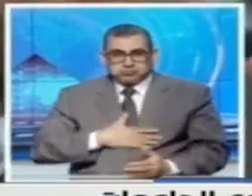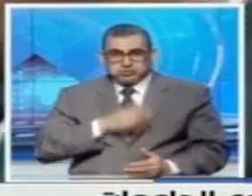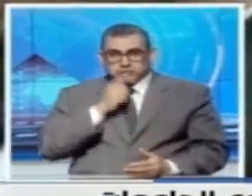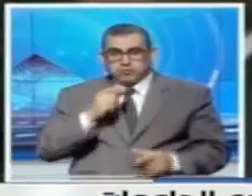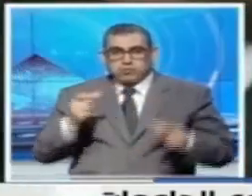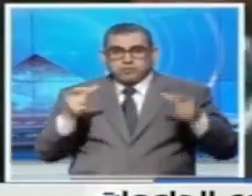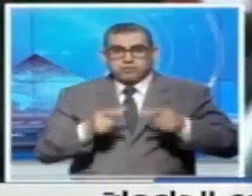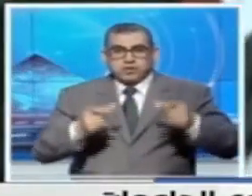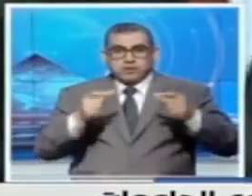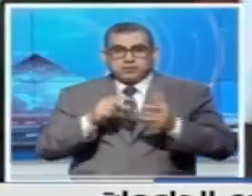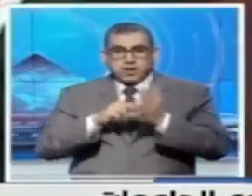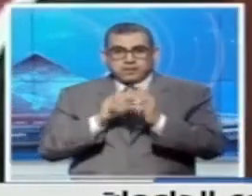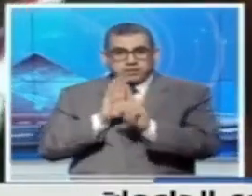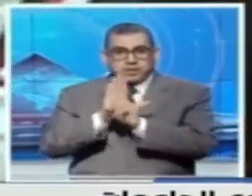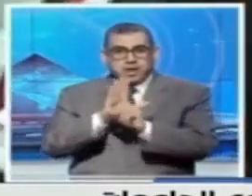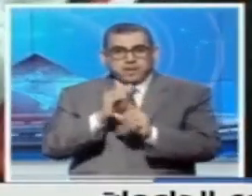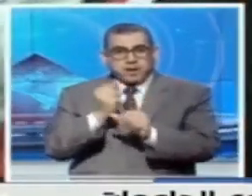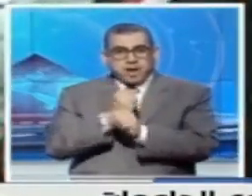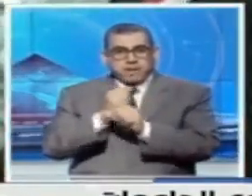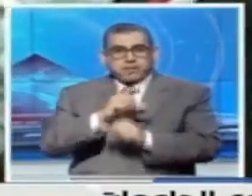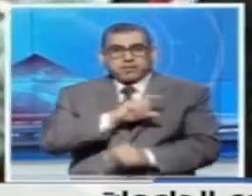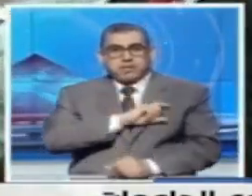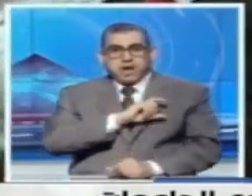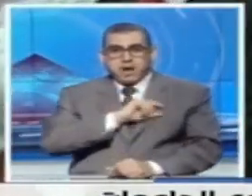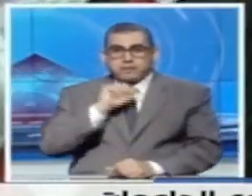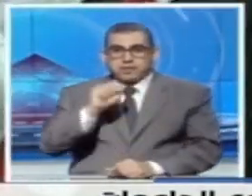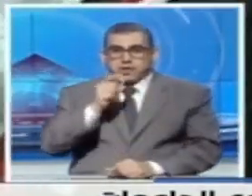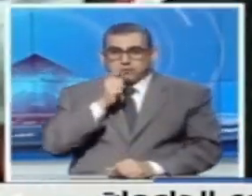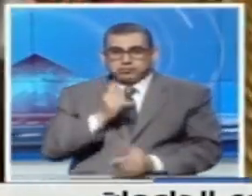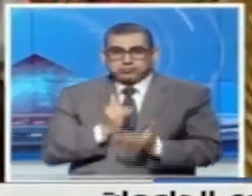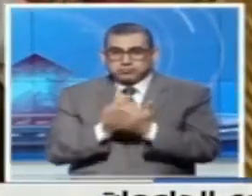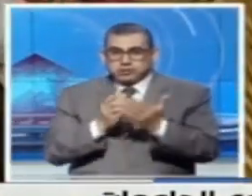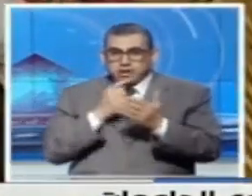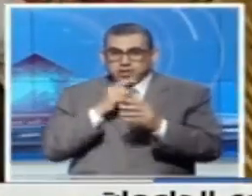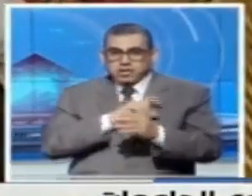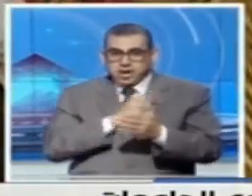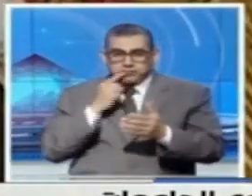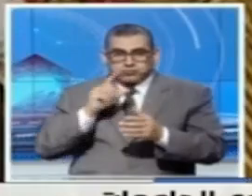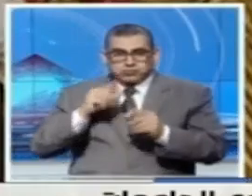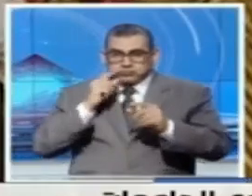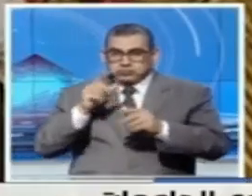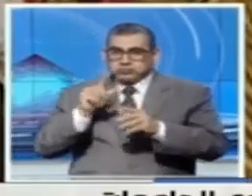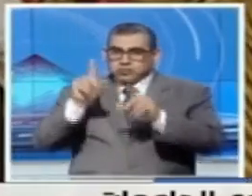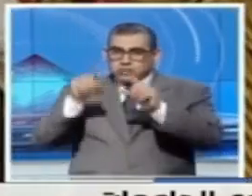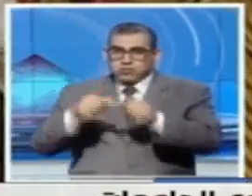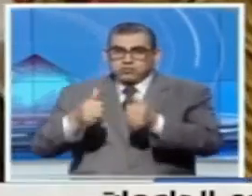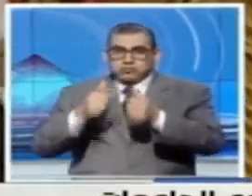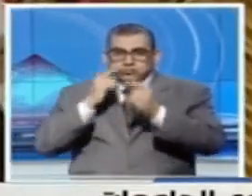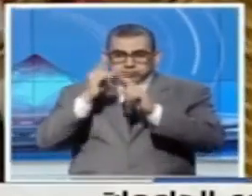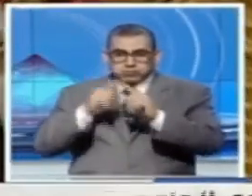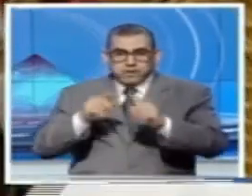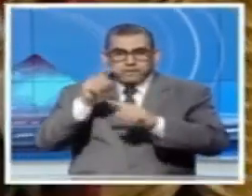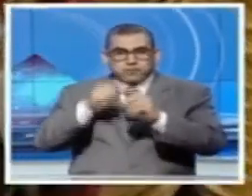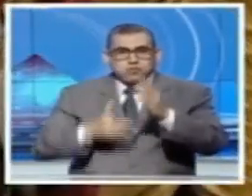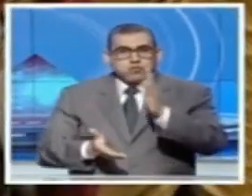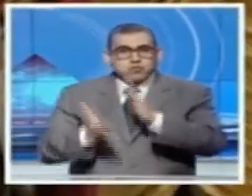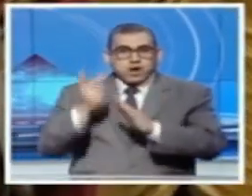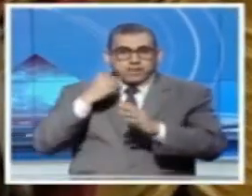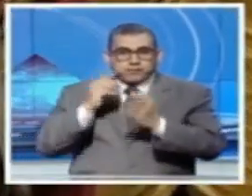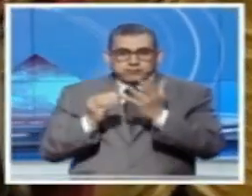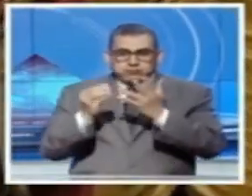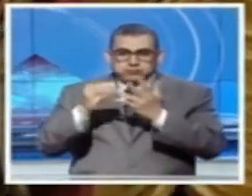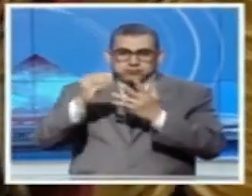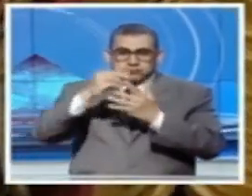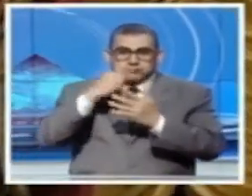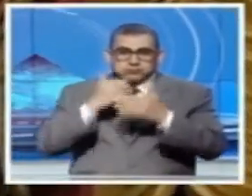تعقد في إطار دعم الأنشطة الطلابية. ملتقى الطالب المثالي جاء للاحتفاء بالطلاب الذين تخطوا مراحل متعددة